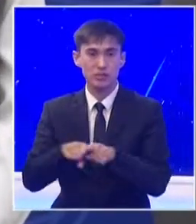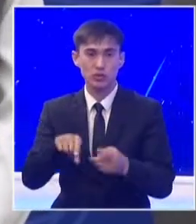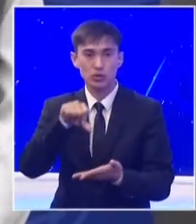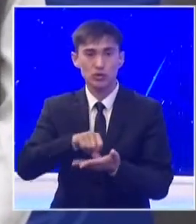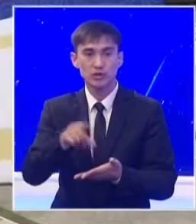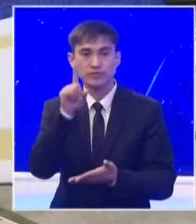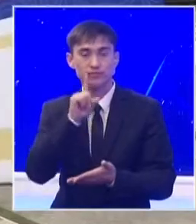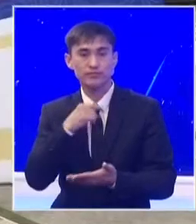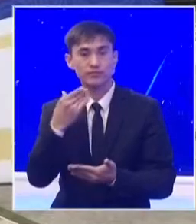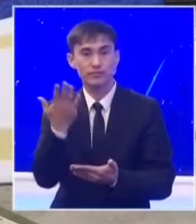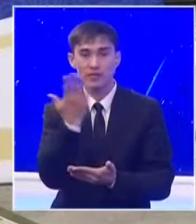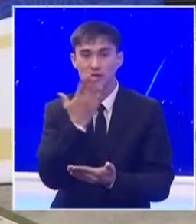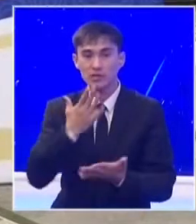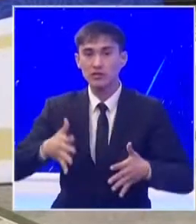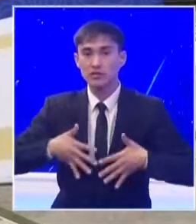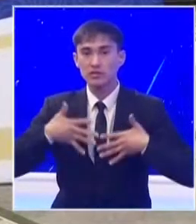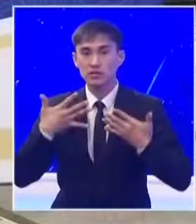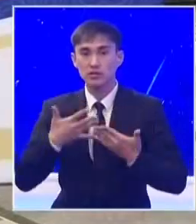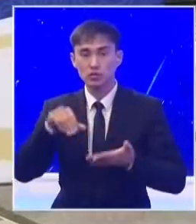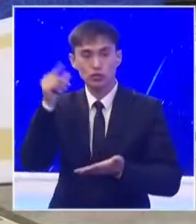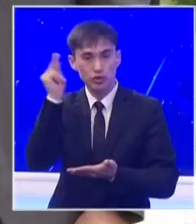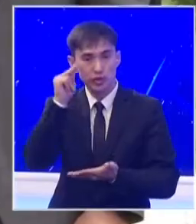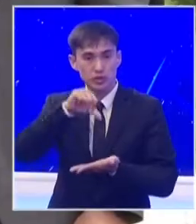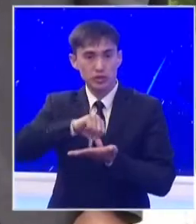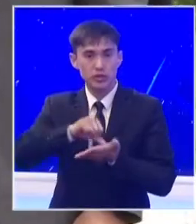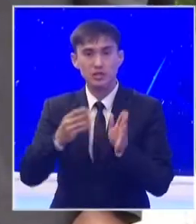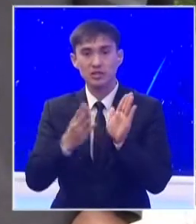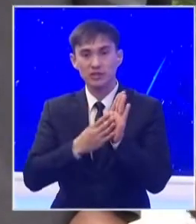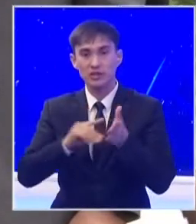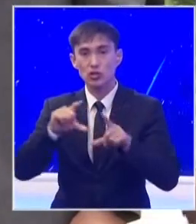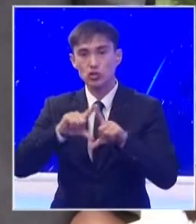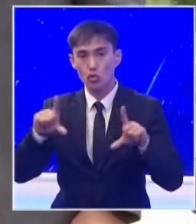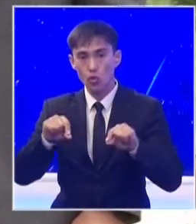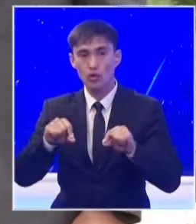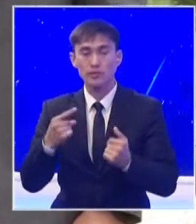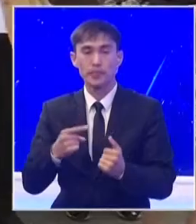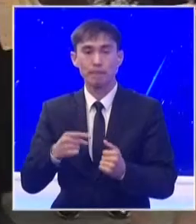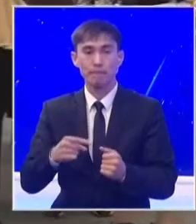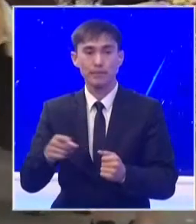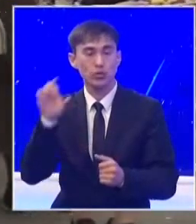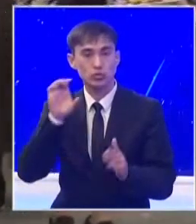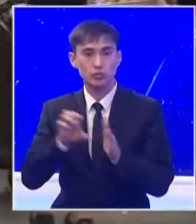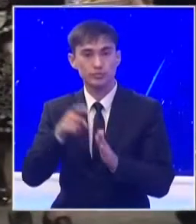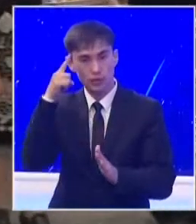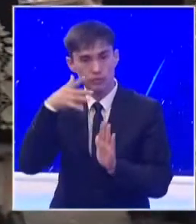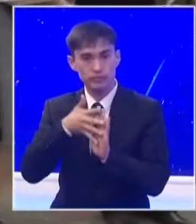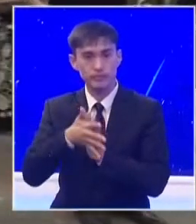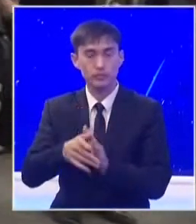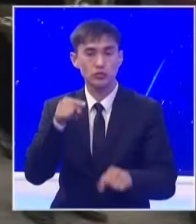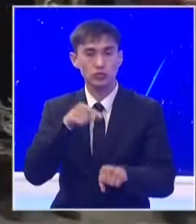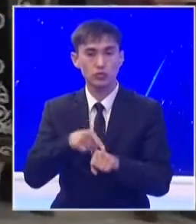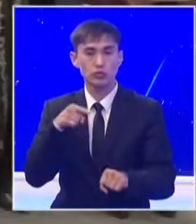насладились выразительным чтением стихов учащихся городской 9 средней школы доставишь слушатели под них ну ты глубокими мыслями и чувствами